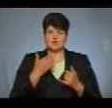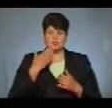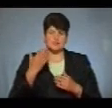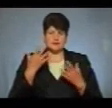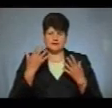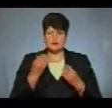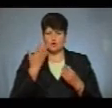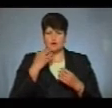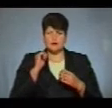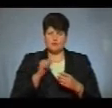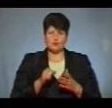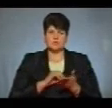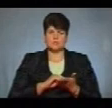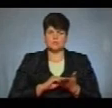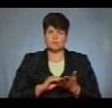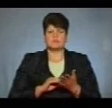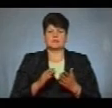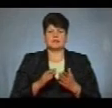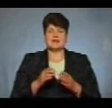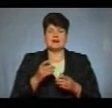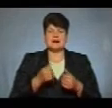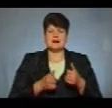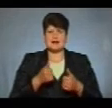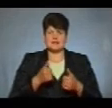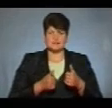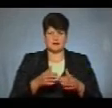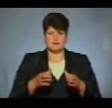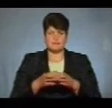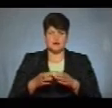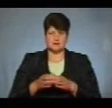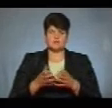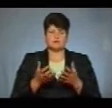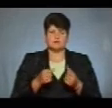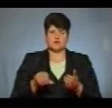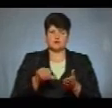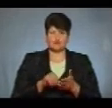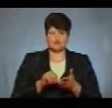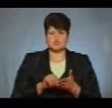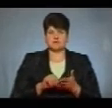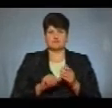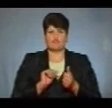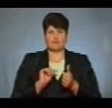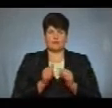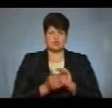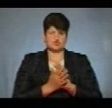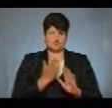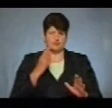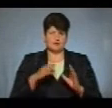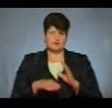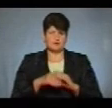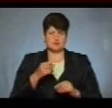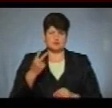коли можна опублікувати рейтинги партії, що беруть участь у позачергових парламентських виборах, які мають відбутися 21